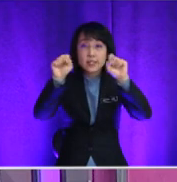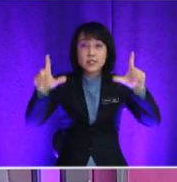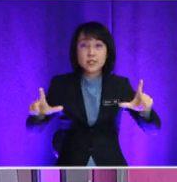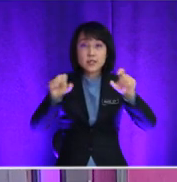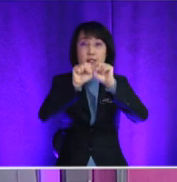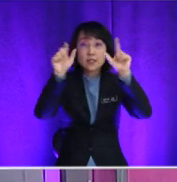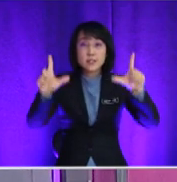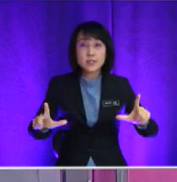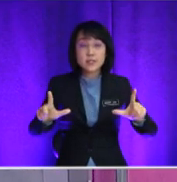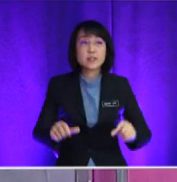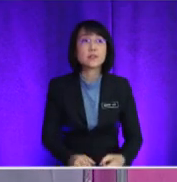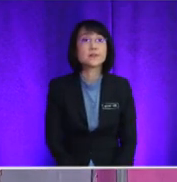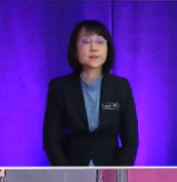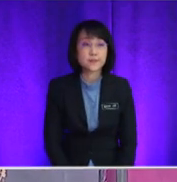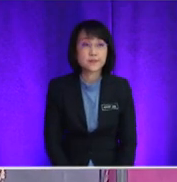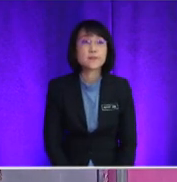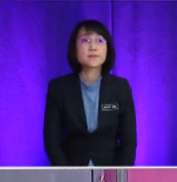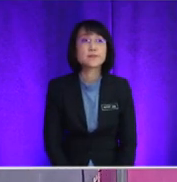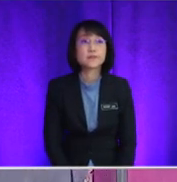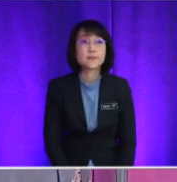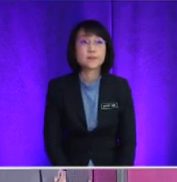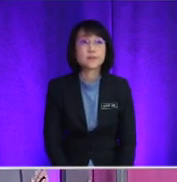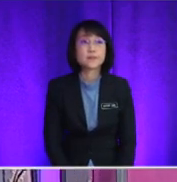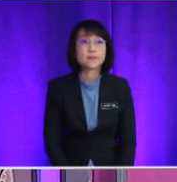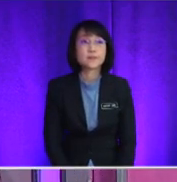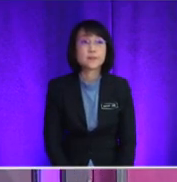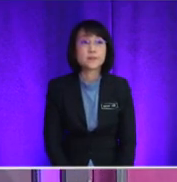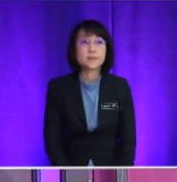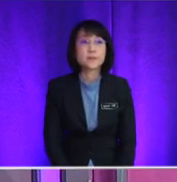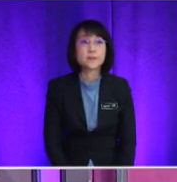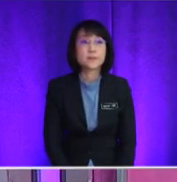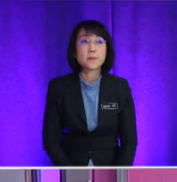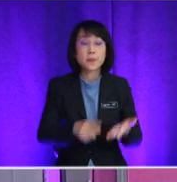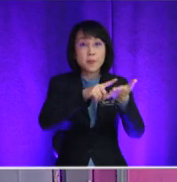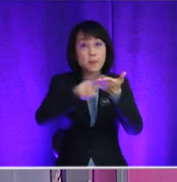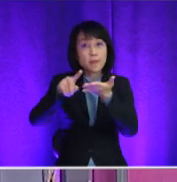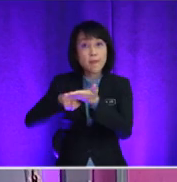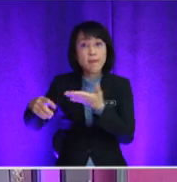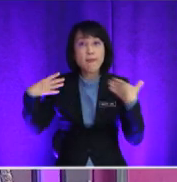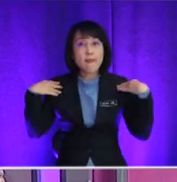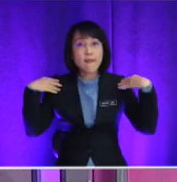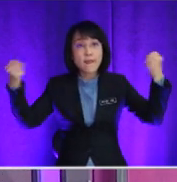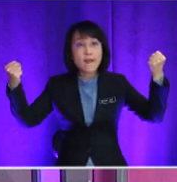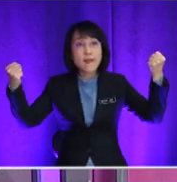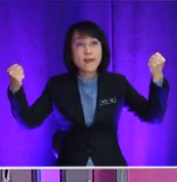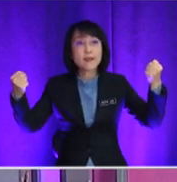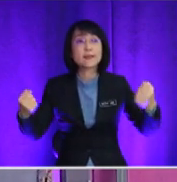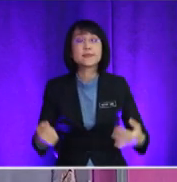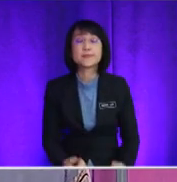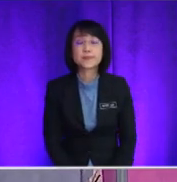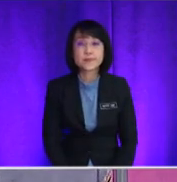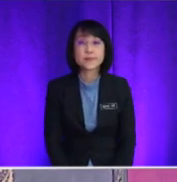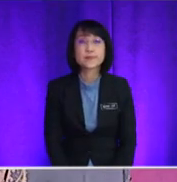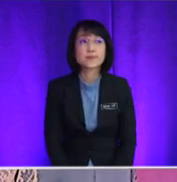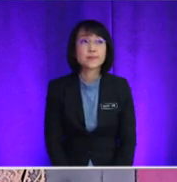itu semua Kemudian pemeriksaan kesehatan daripada sinilah Jadi